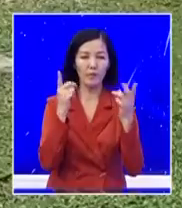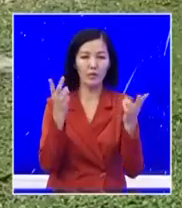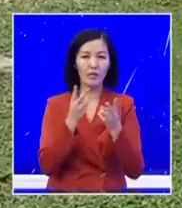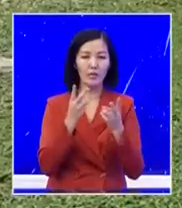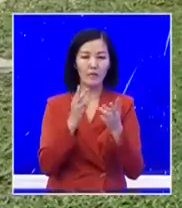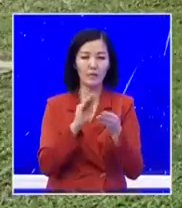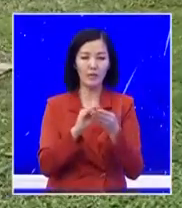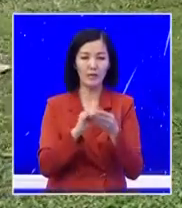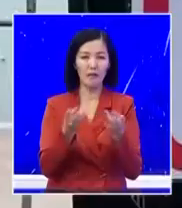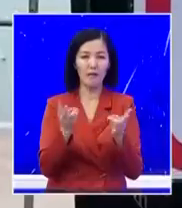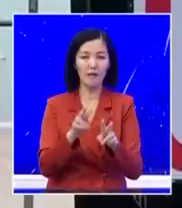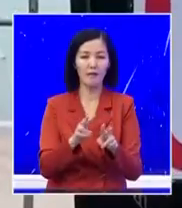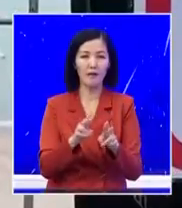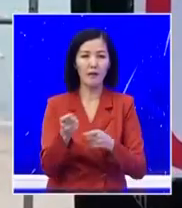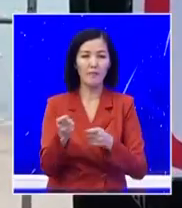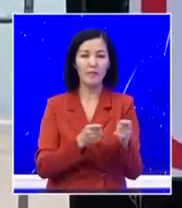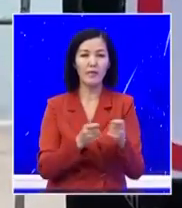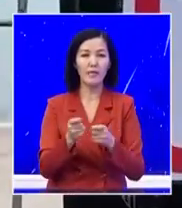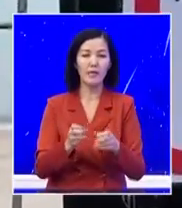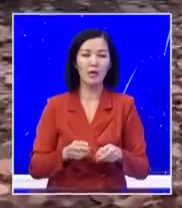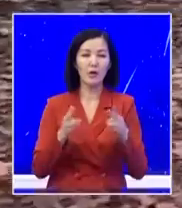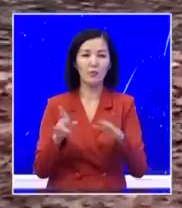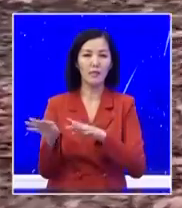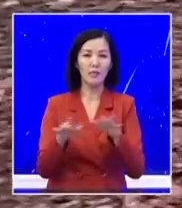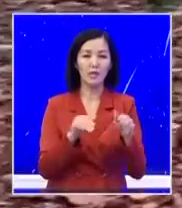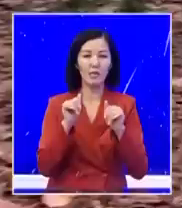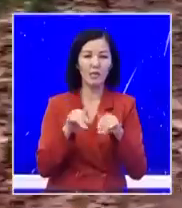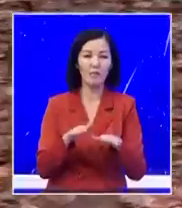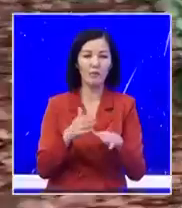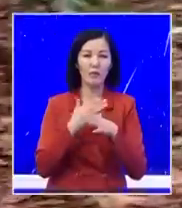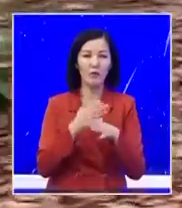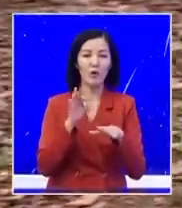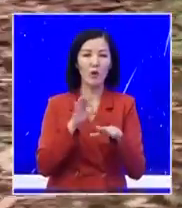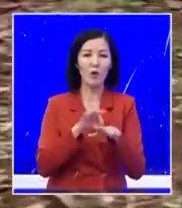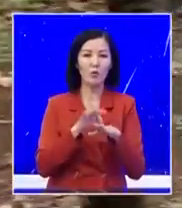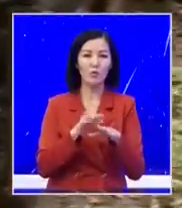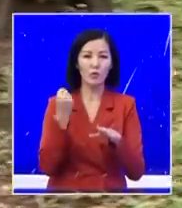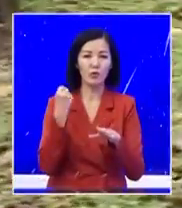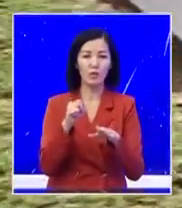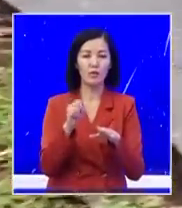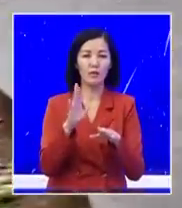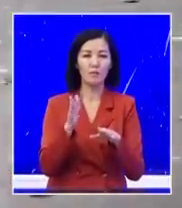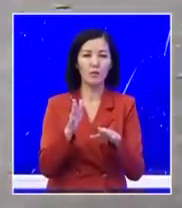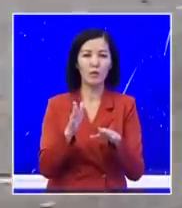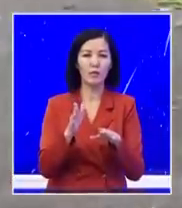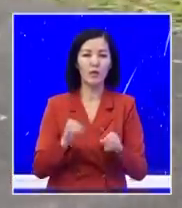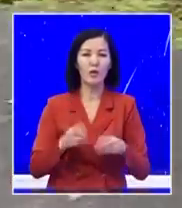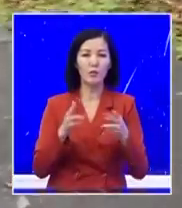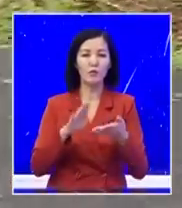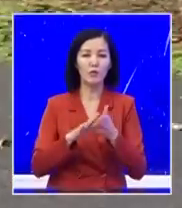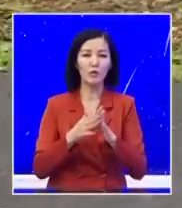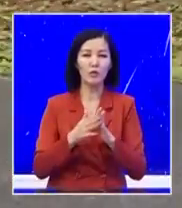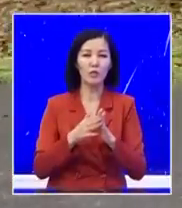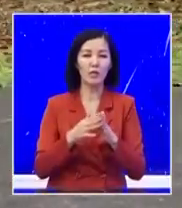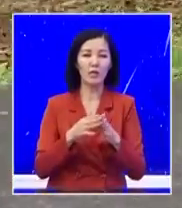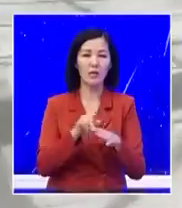режимі сақталады. Осы арқылы билік бірқатар қауіпсіздік шарасын қабылдау арқылы індетті жоямыз дейді. Ел аумағында әлі төтенше жағдай күшінде